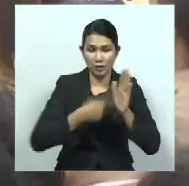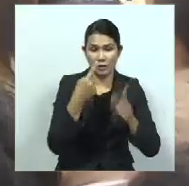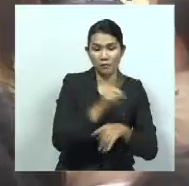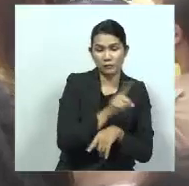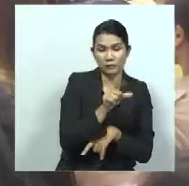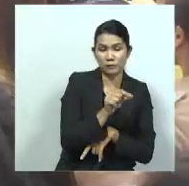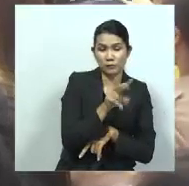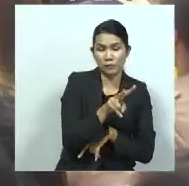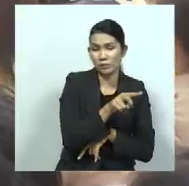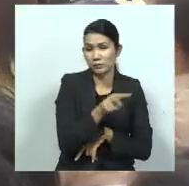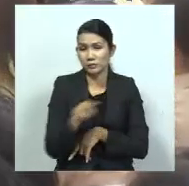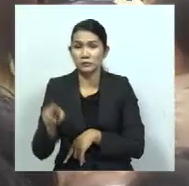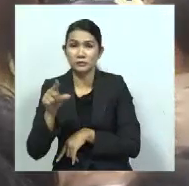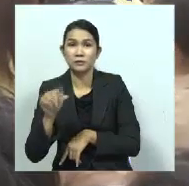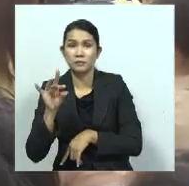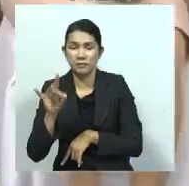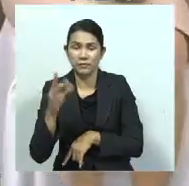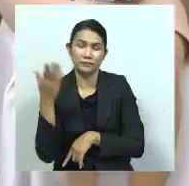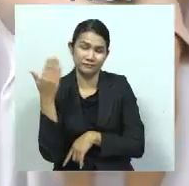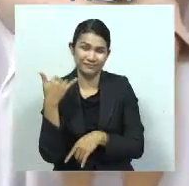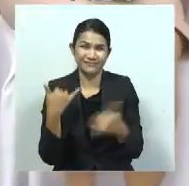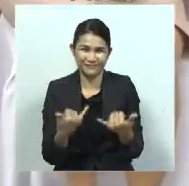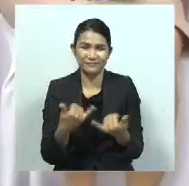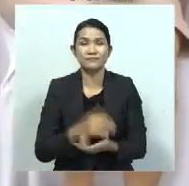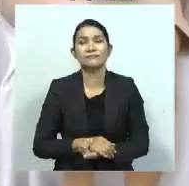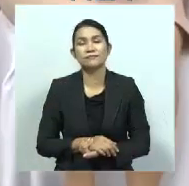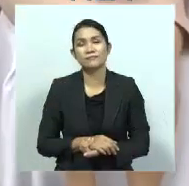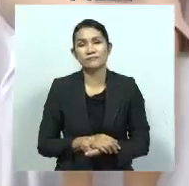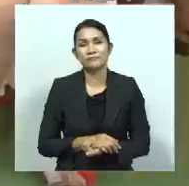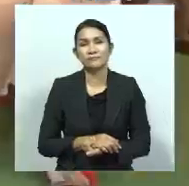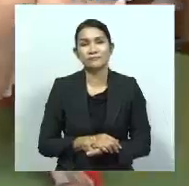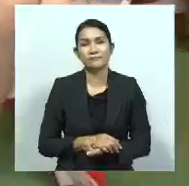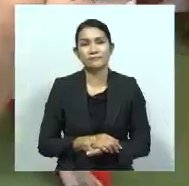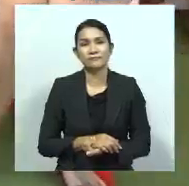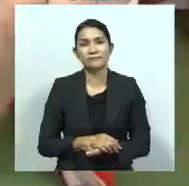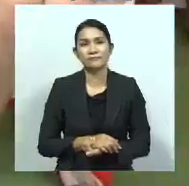22ถึง28พฤษภาคมที่ผ่านมาค่ะ